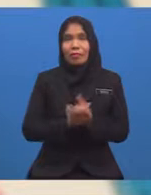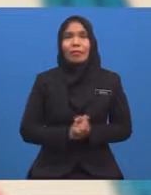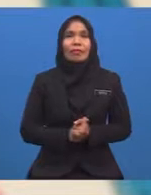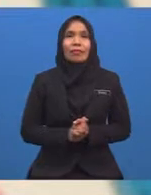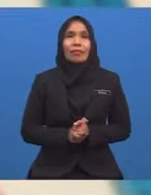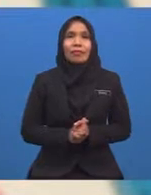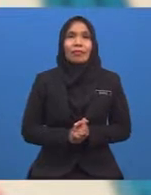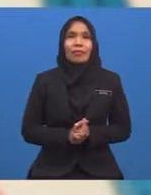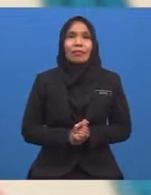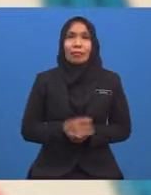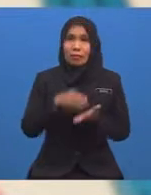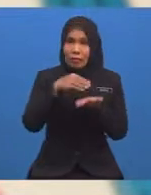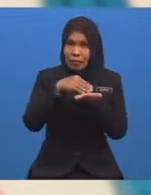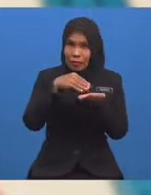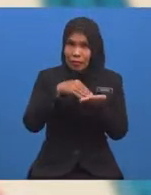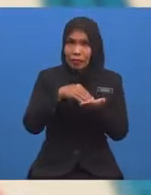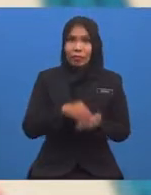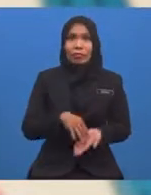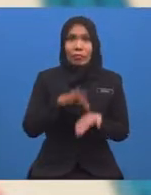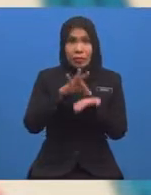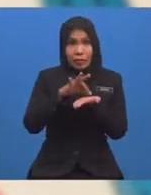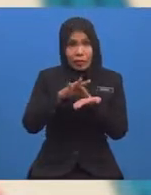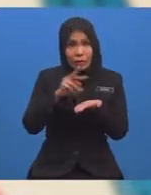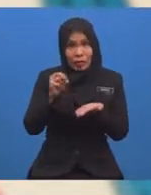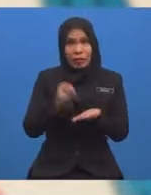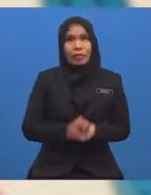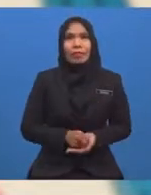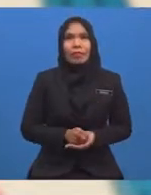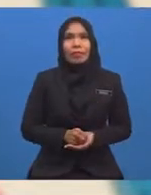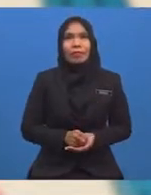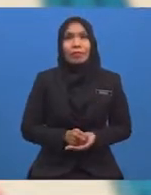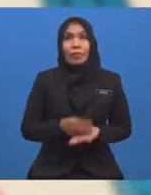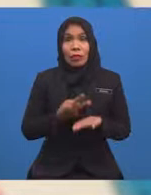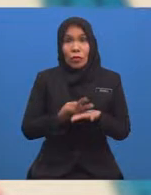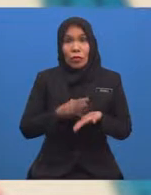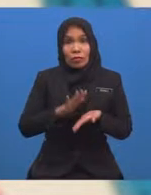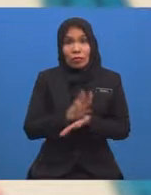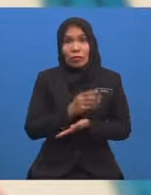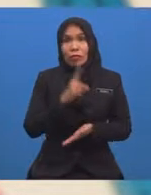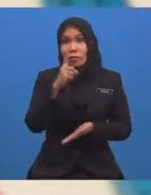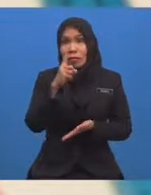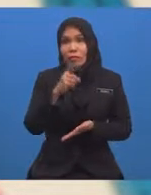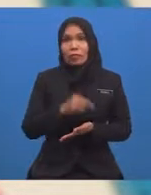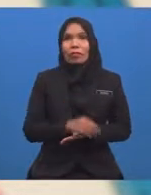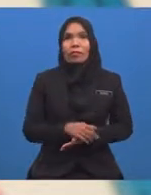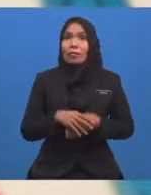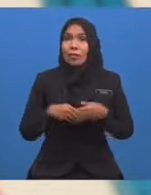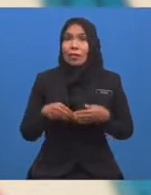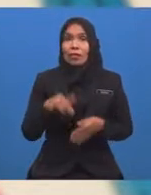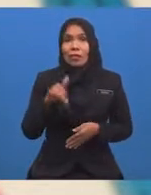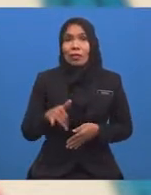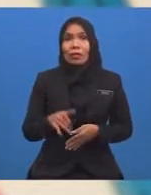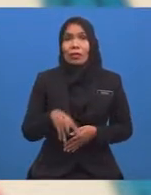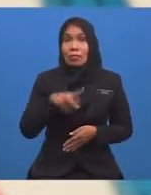dimiliki oleh Harun kepada bilangan uang kertas 1ringgit